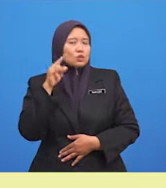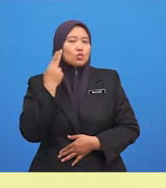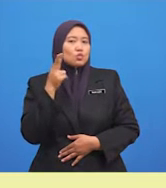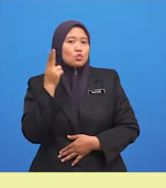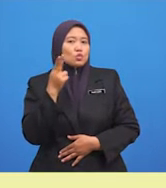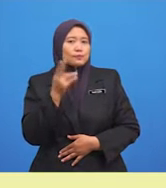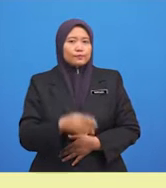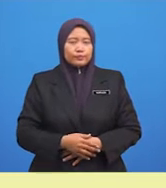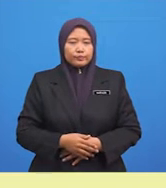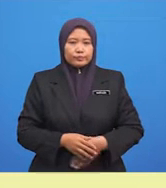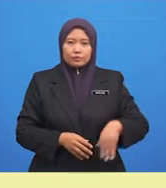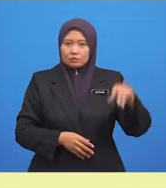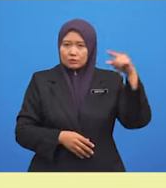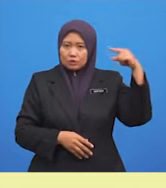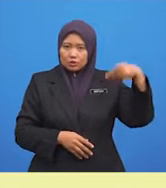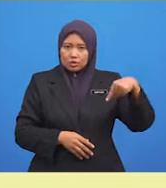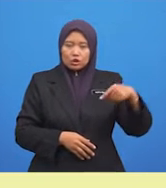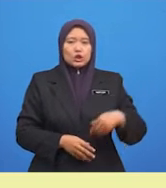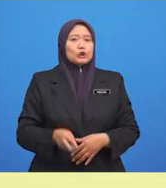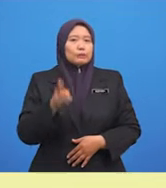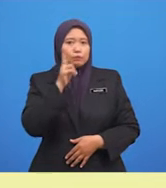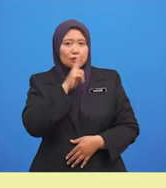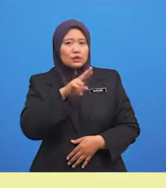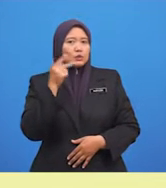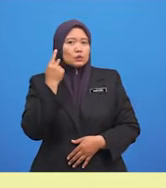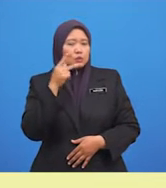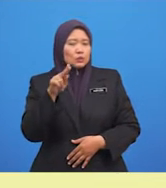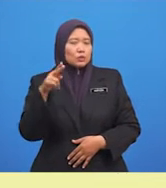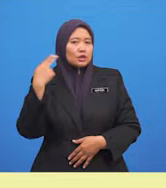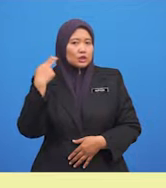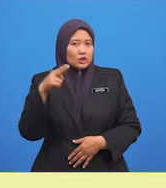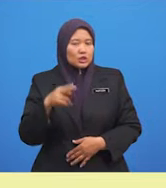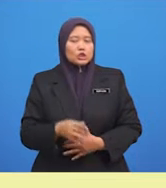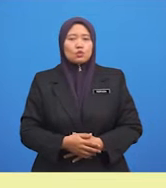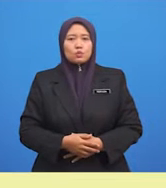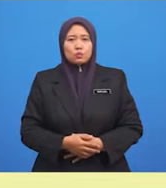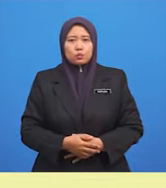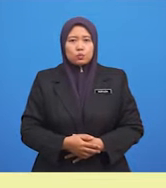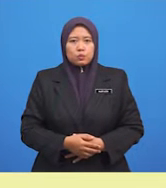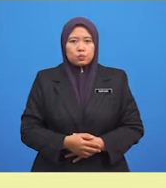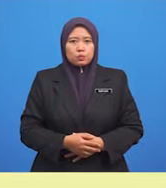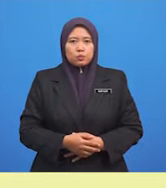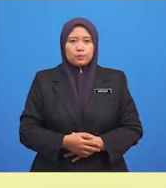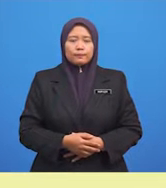ungu. Manakala set Q ialah merah, kuning dan